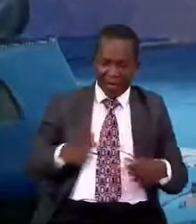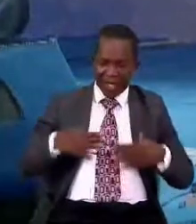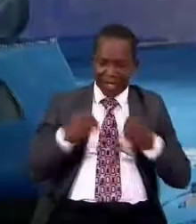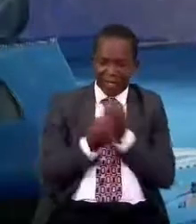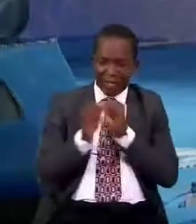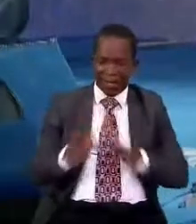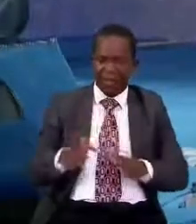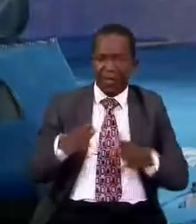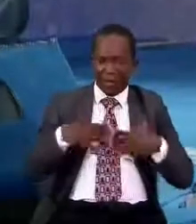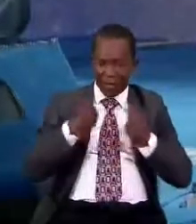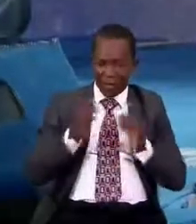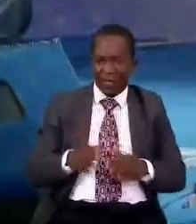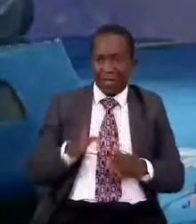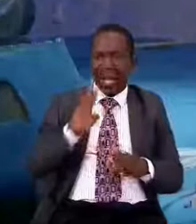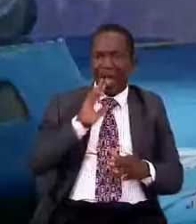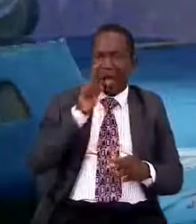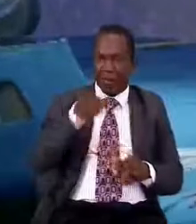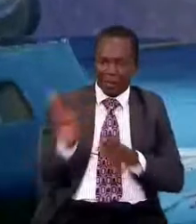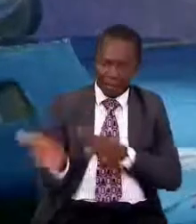Tête baissée, les yeux fermés.